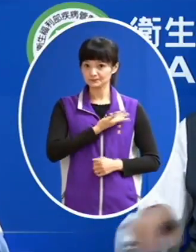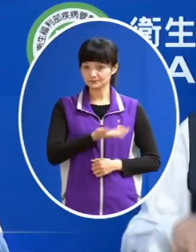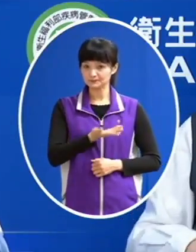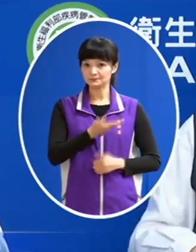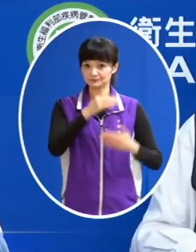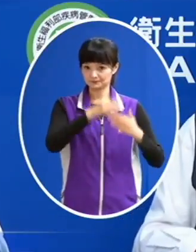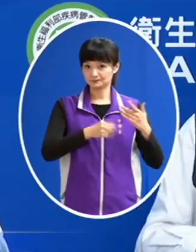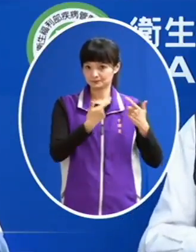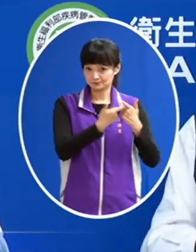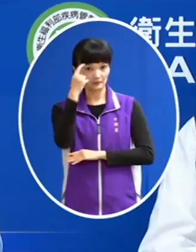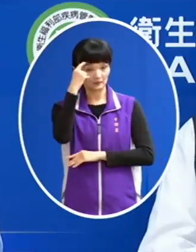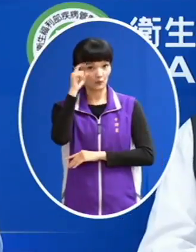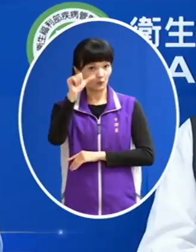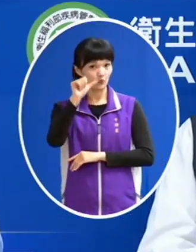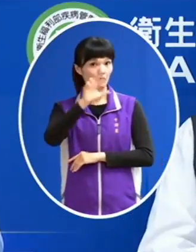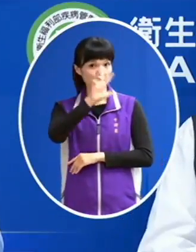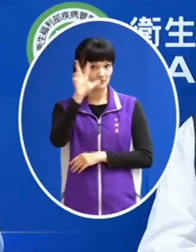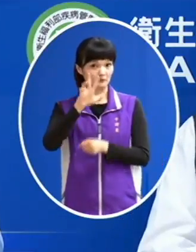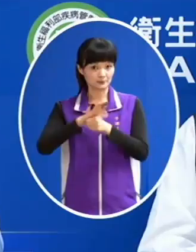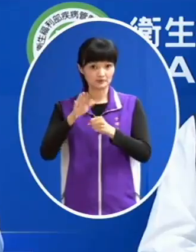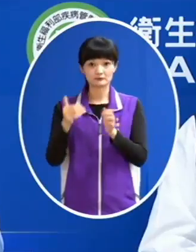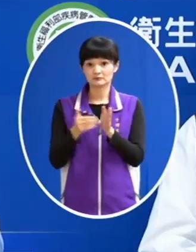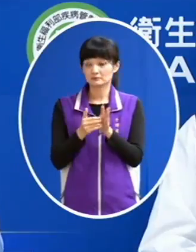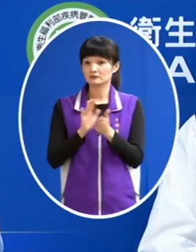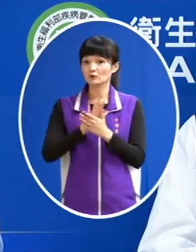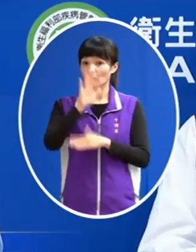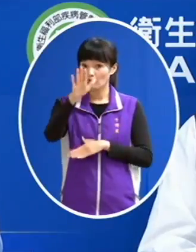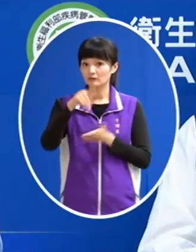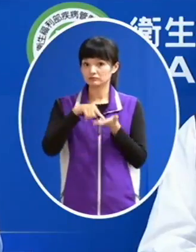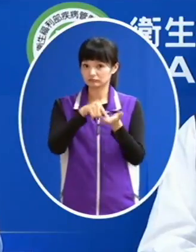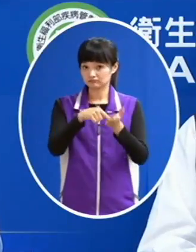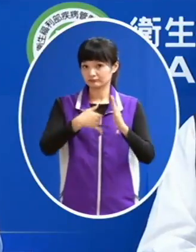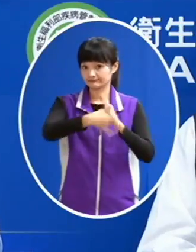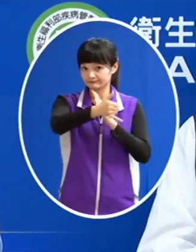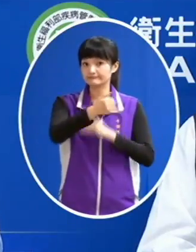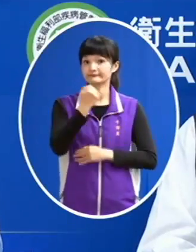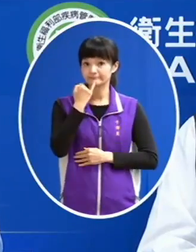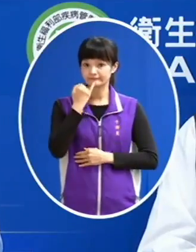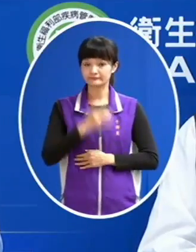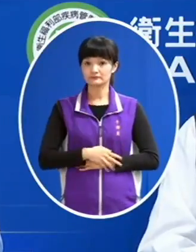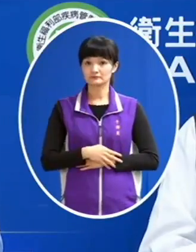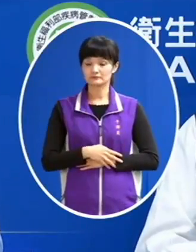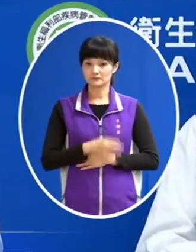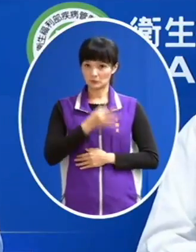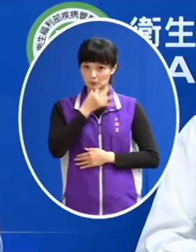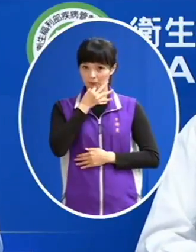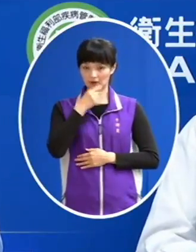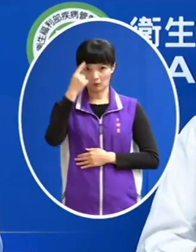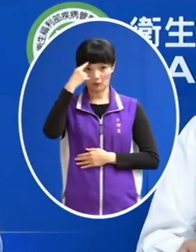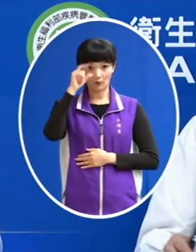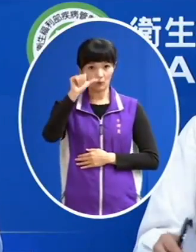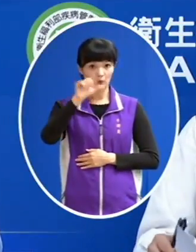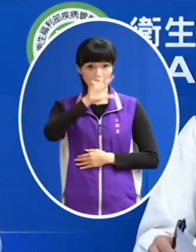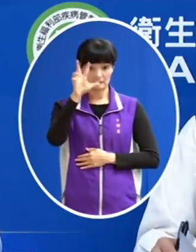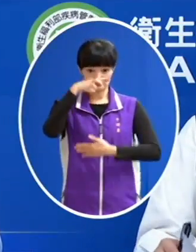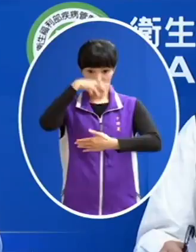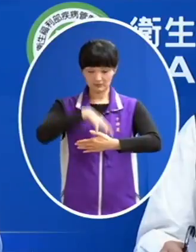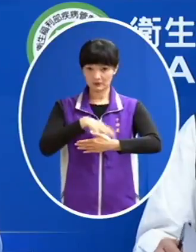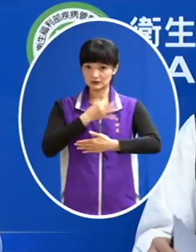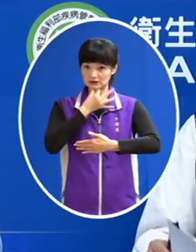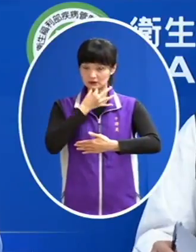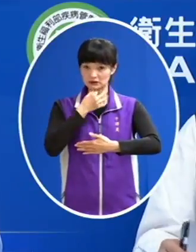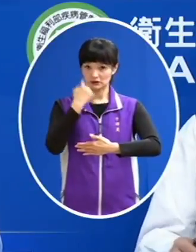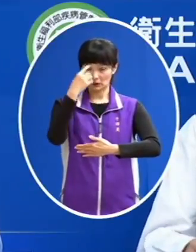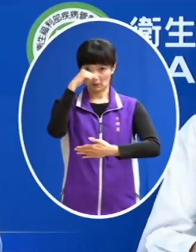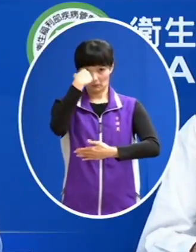制可以外出，因为在5天内哈，可能还有相关的一些症状或怎么样，那这边都没有症状了。